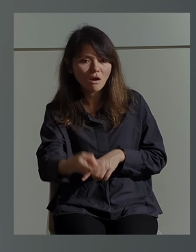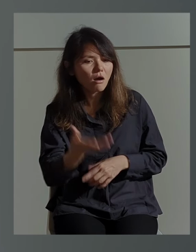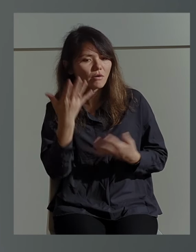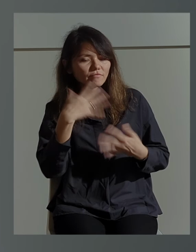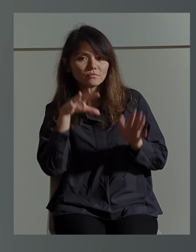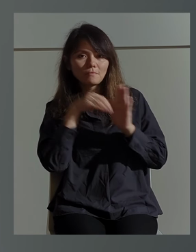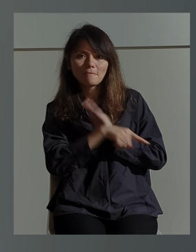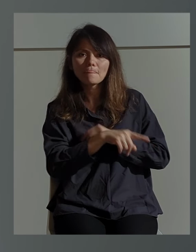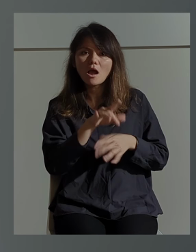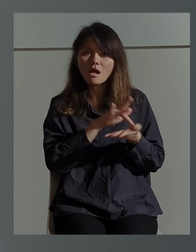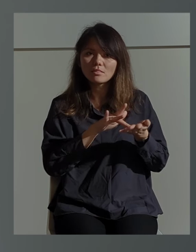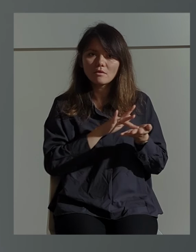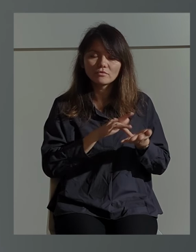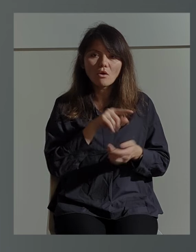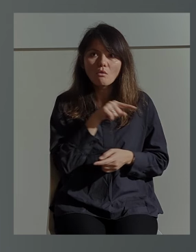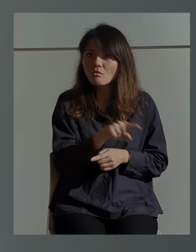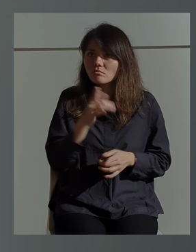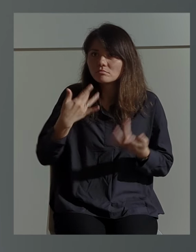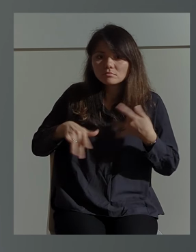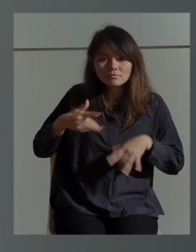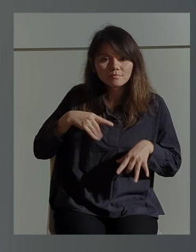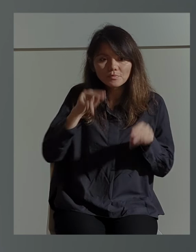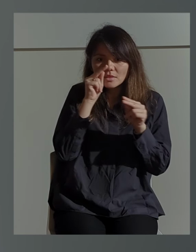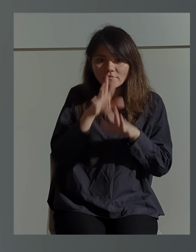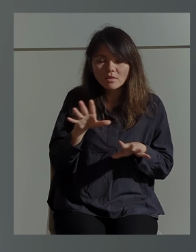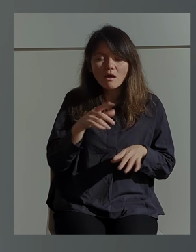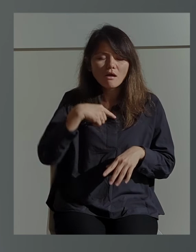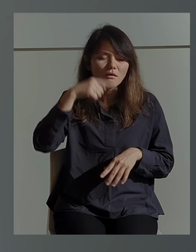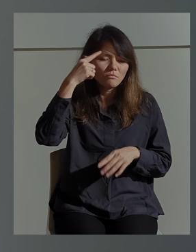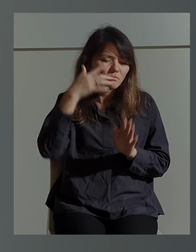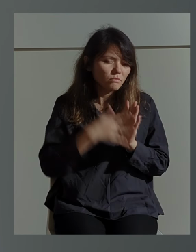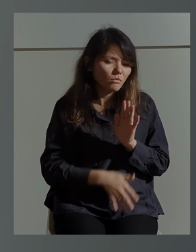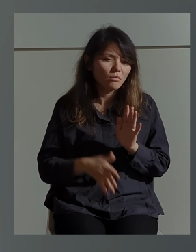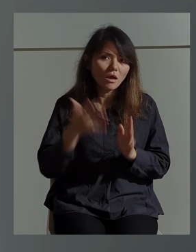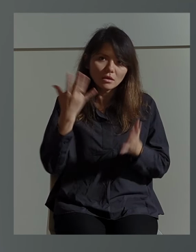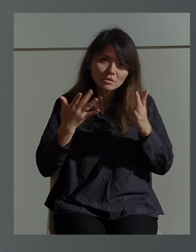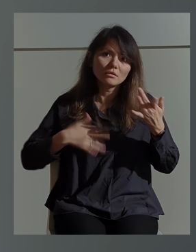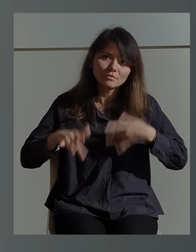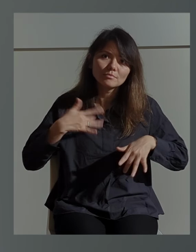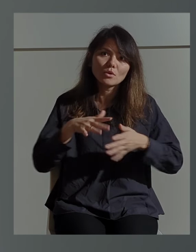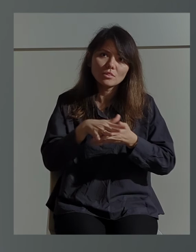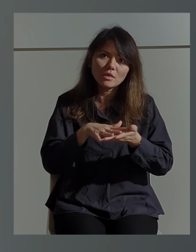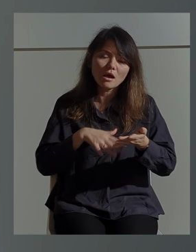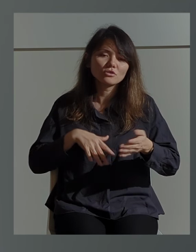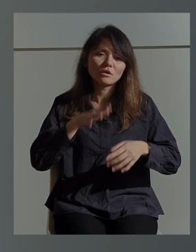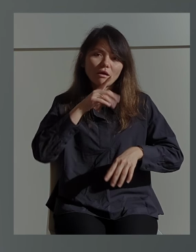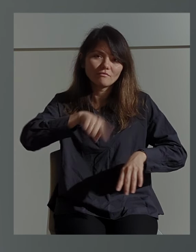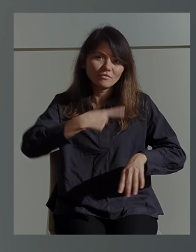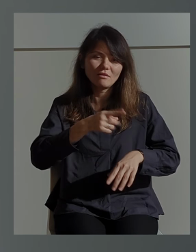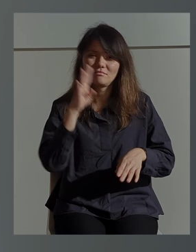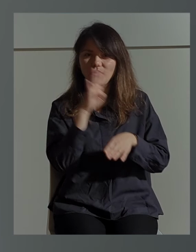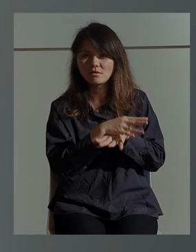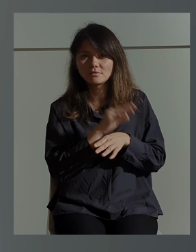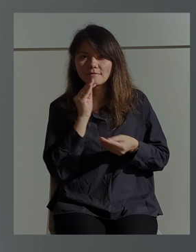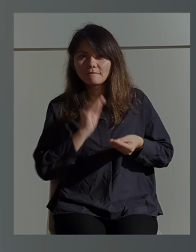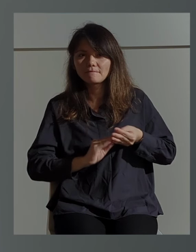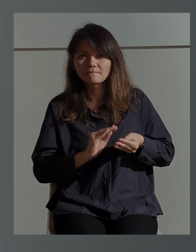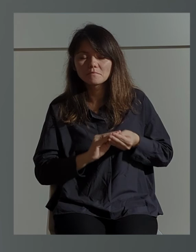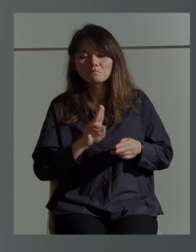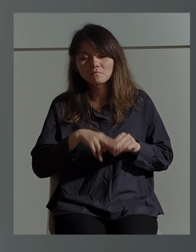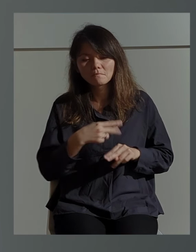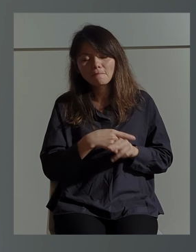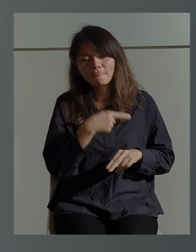колдовстве он начинает отрицать свою вину Но понимает что это бесперспективно если он продолжит отрицать свою вину его в скором времени казнят и